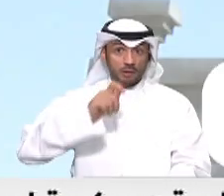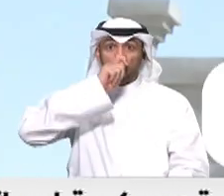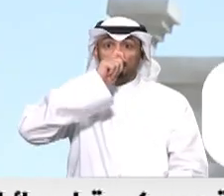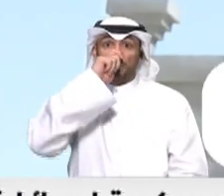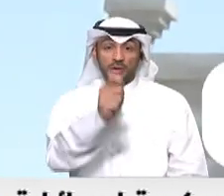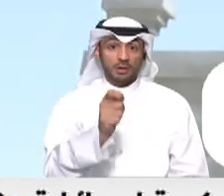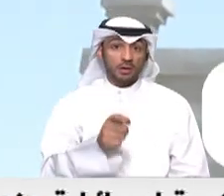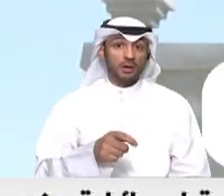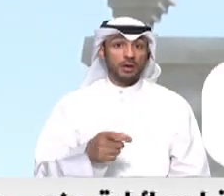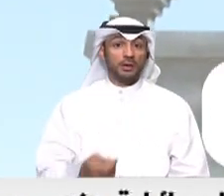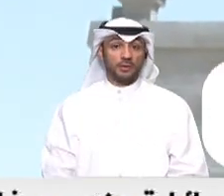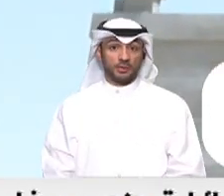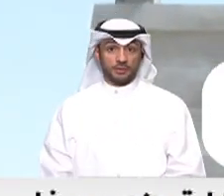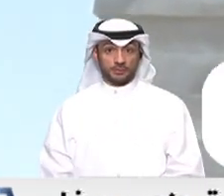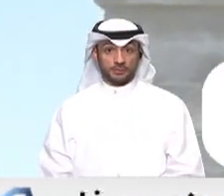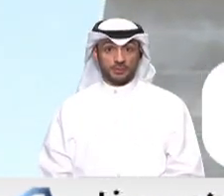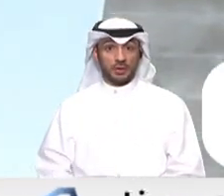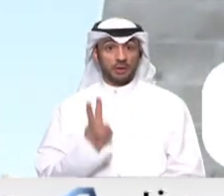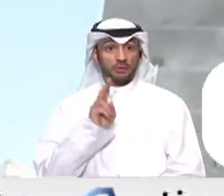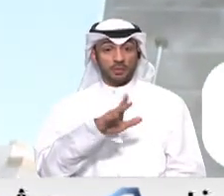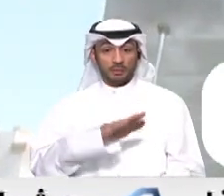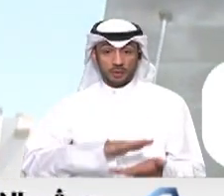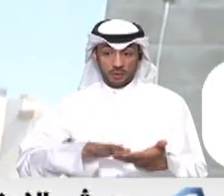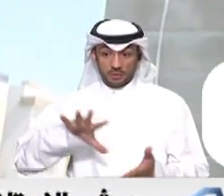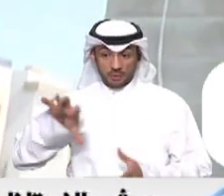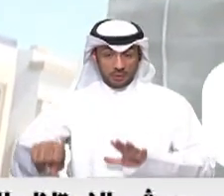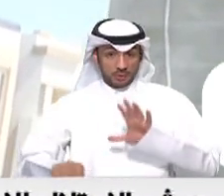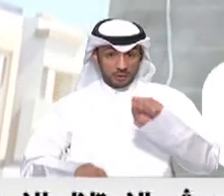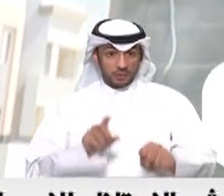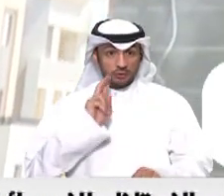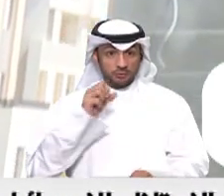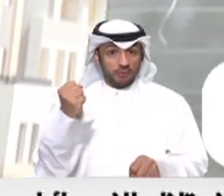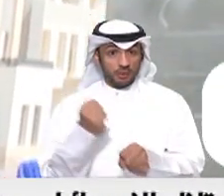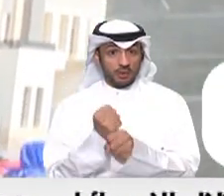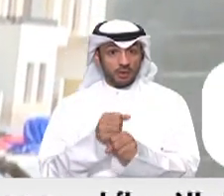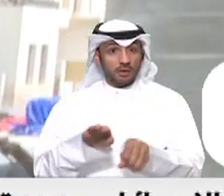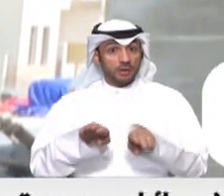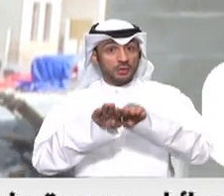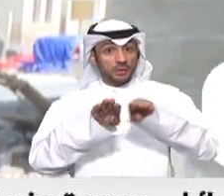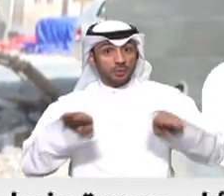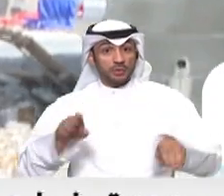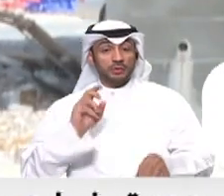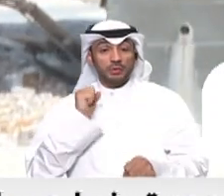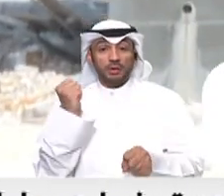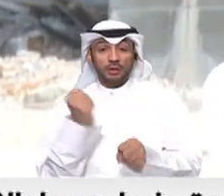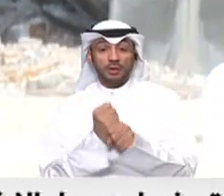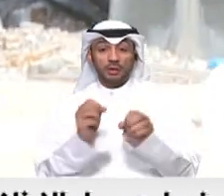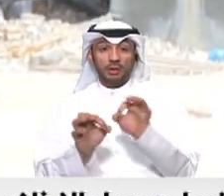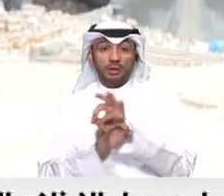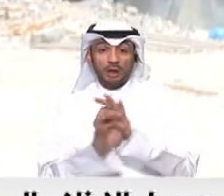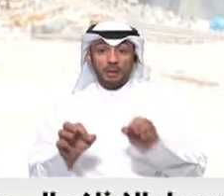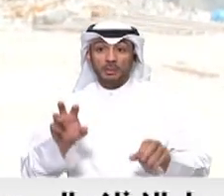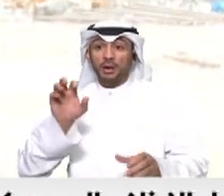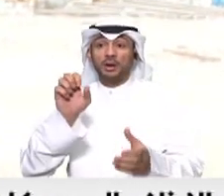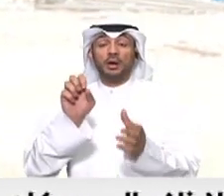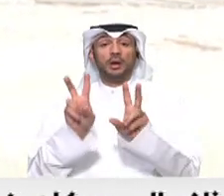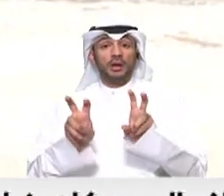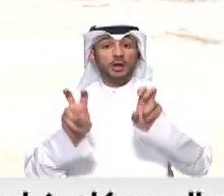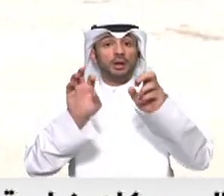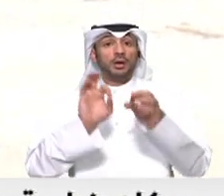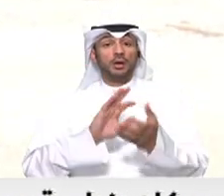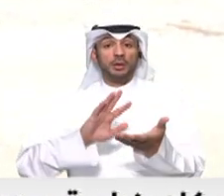للحريه قانون من احتكار الاراضي خطوه ال نحو التوازن مع توفير مختلف احتياجات السكن المتنوعه في